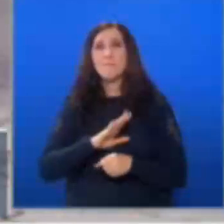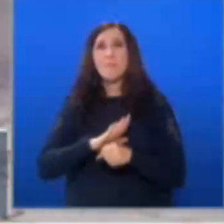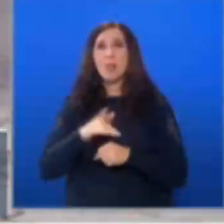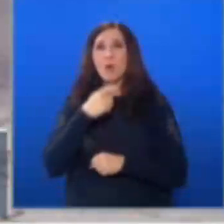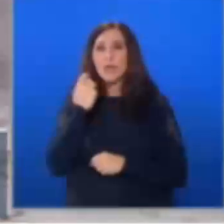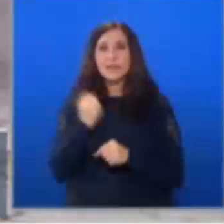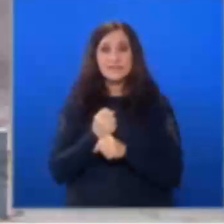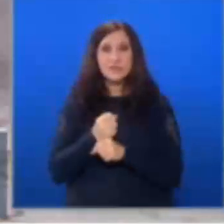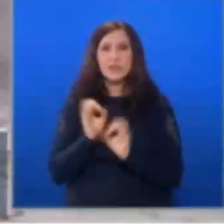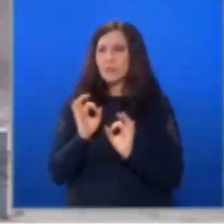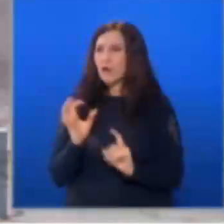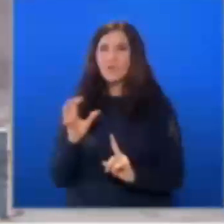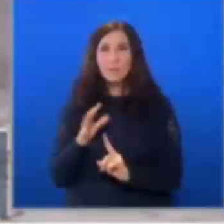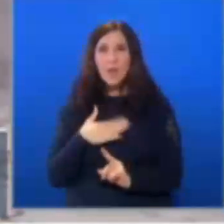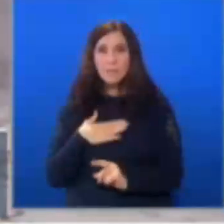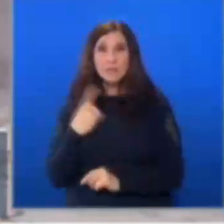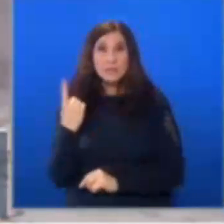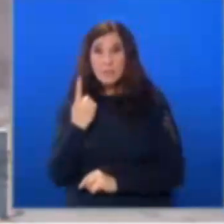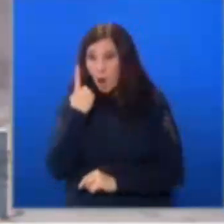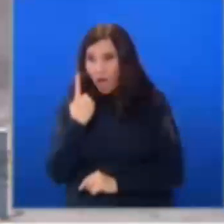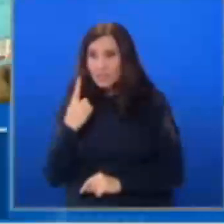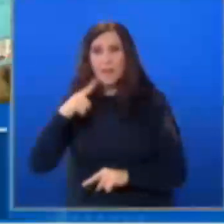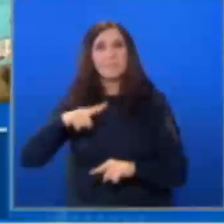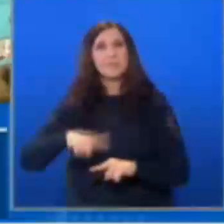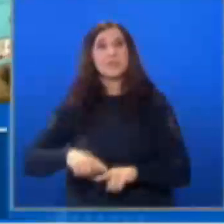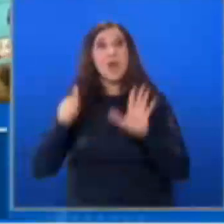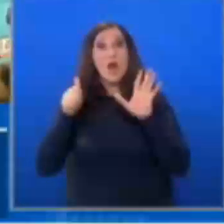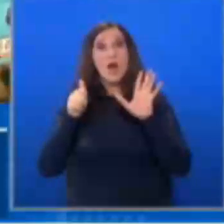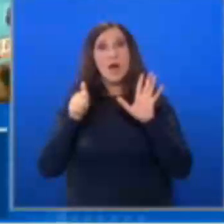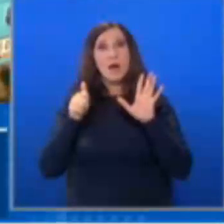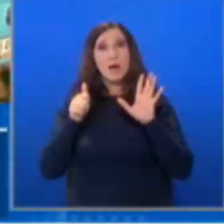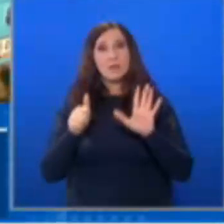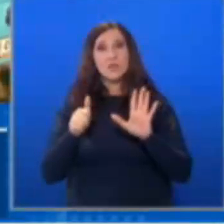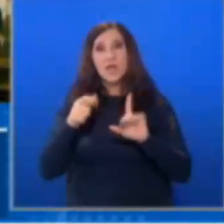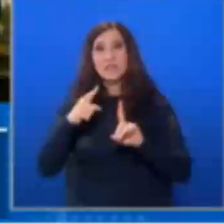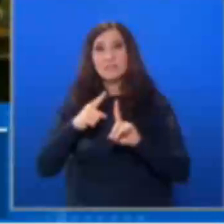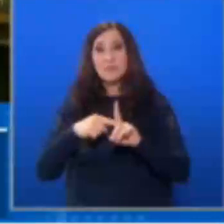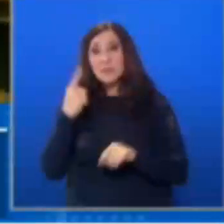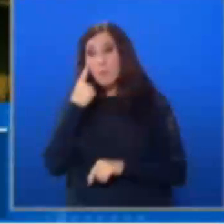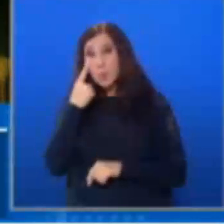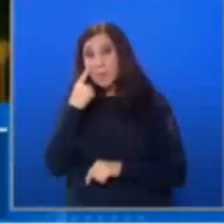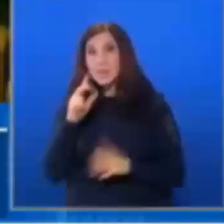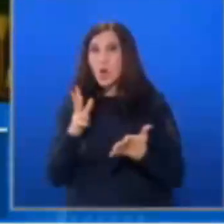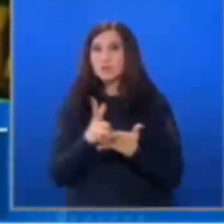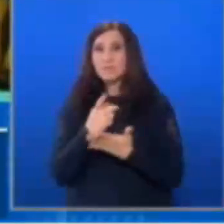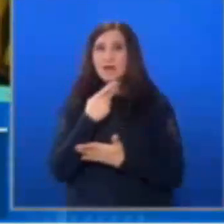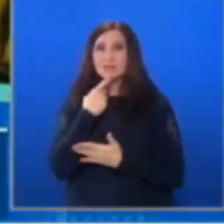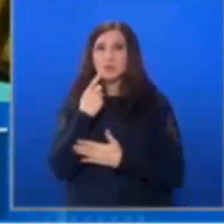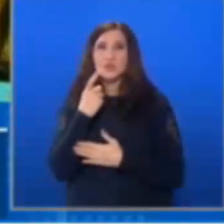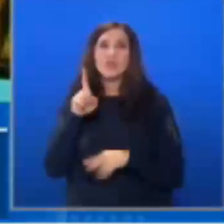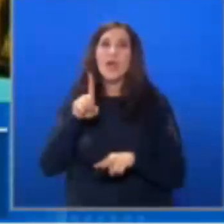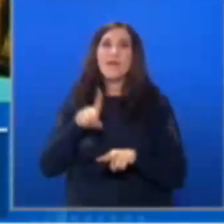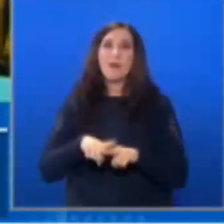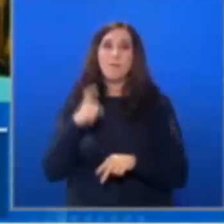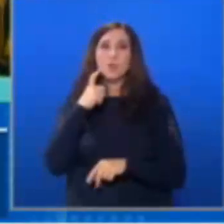извършители. За такова нападение има само една присъда с 6 месеца пробация 18-годишният Иван